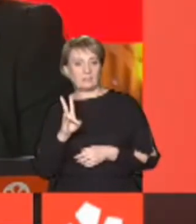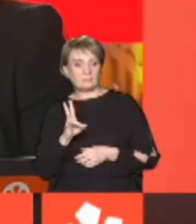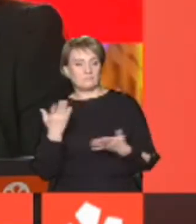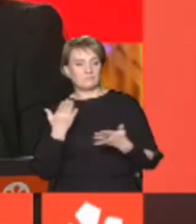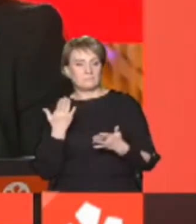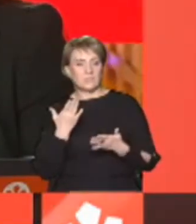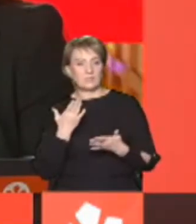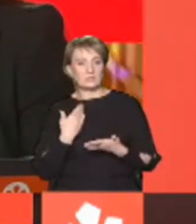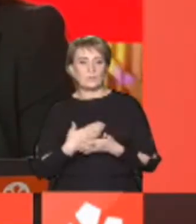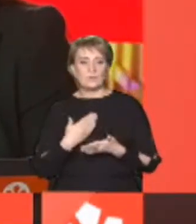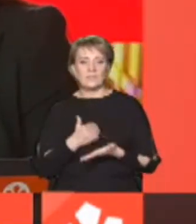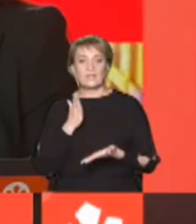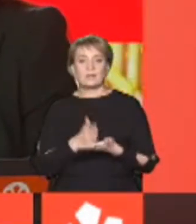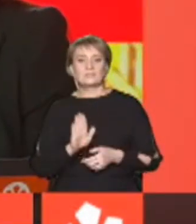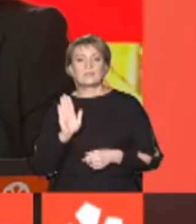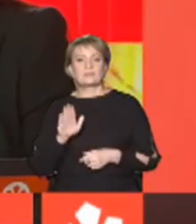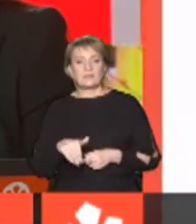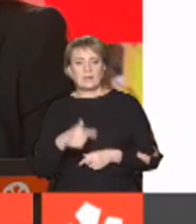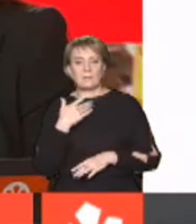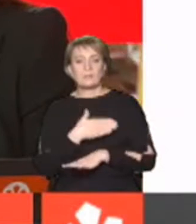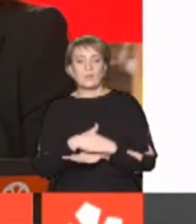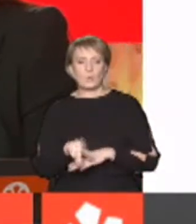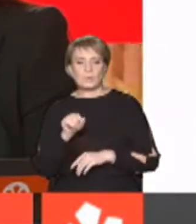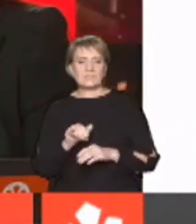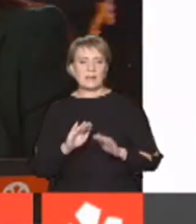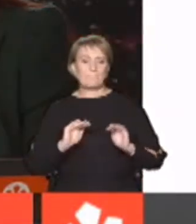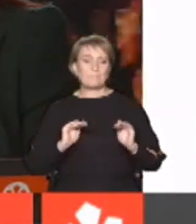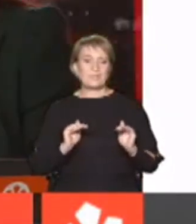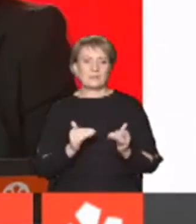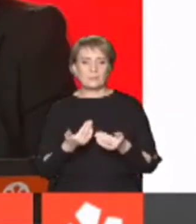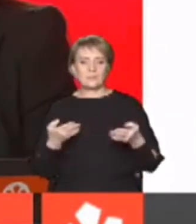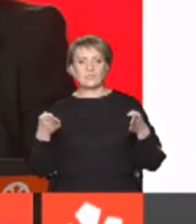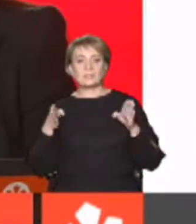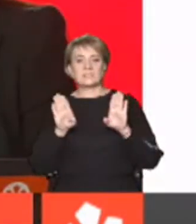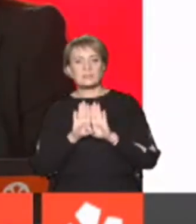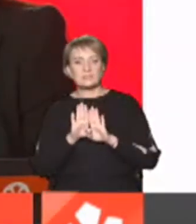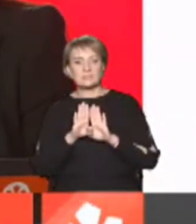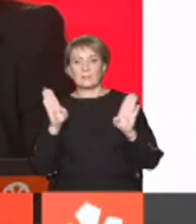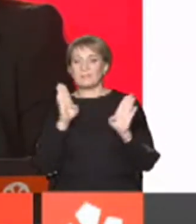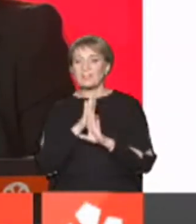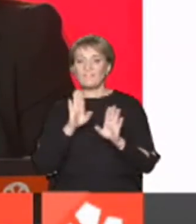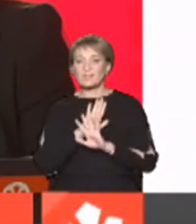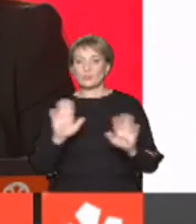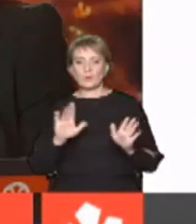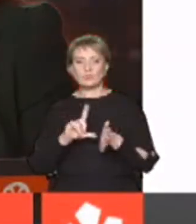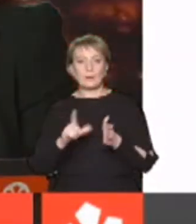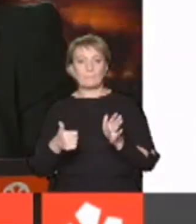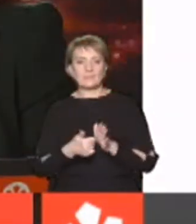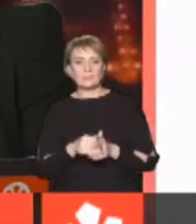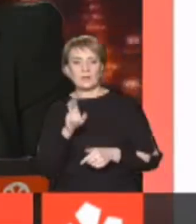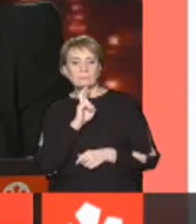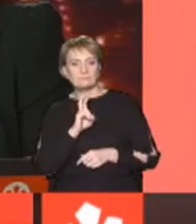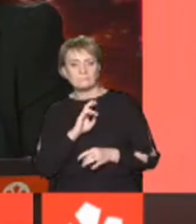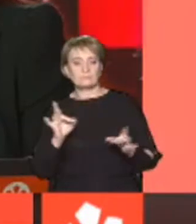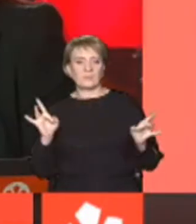є. Нехай на вулиці вона мінімальна. В закритому невентильованому приміщенні, тобто в барі, в кафе, вона